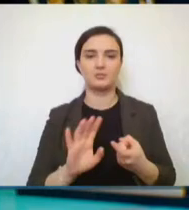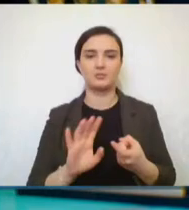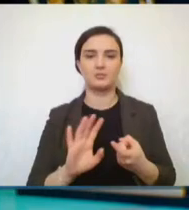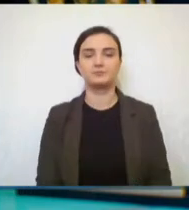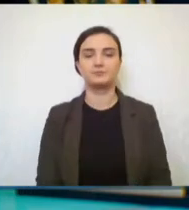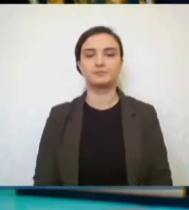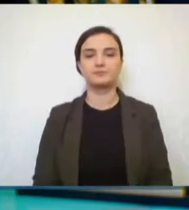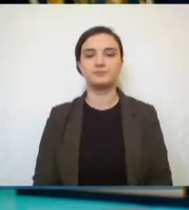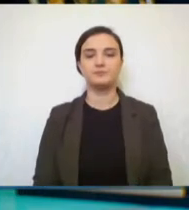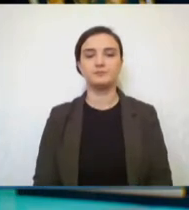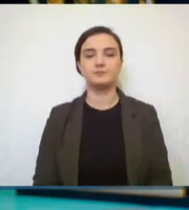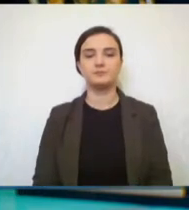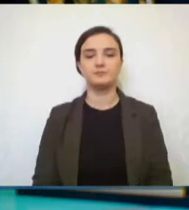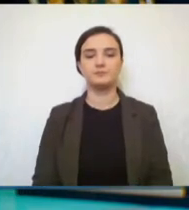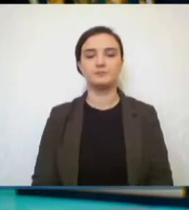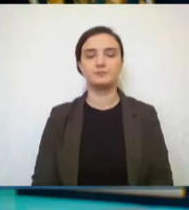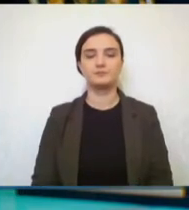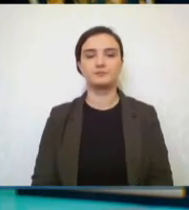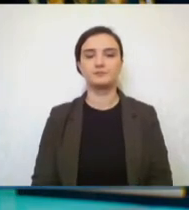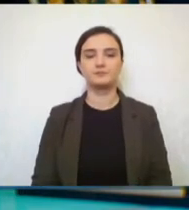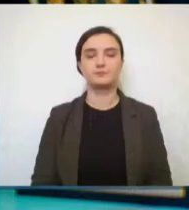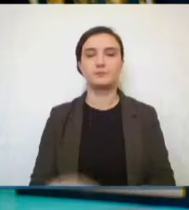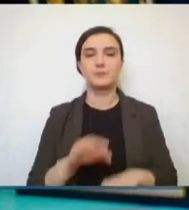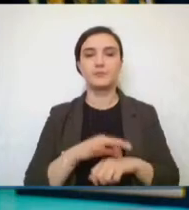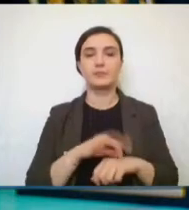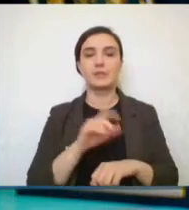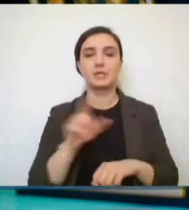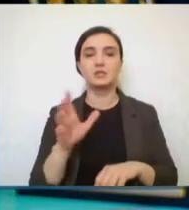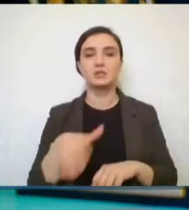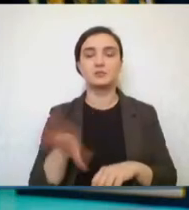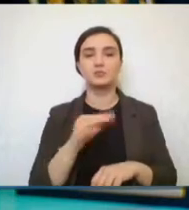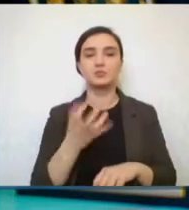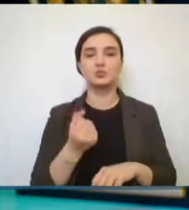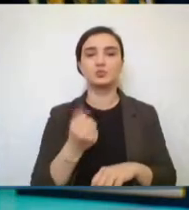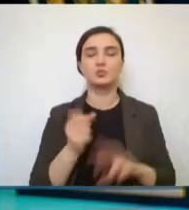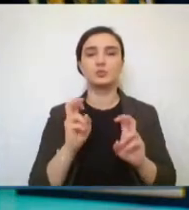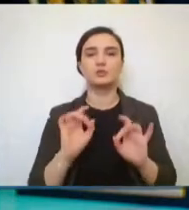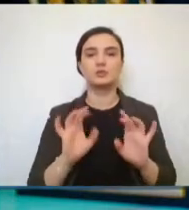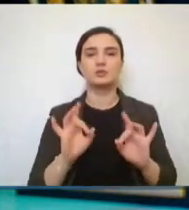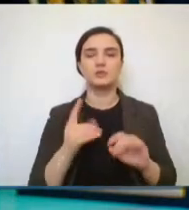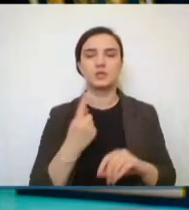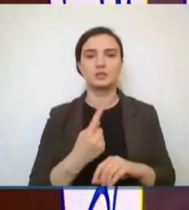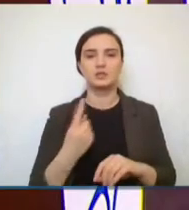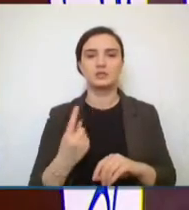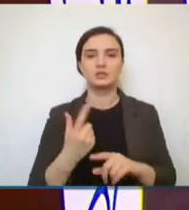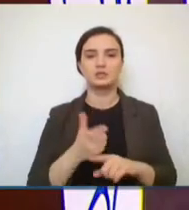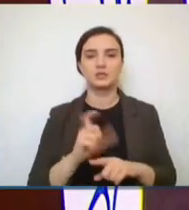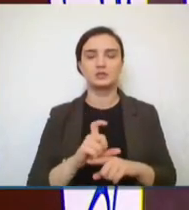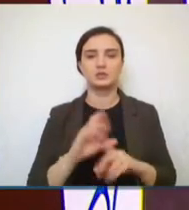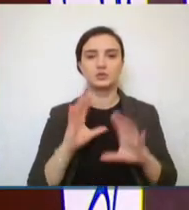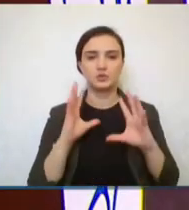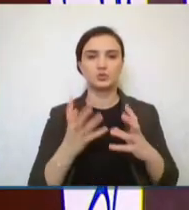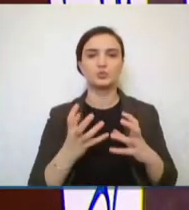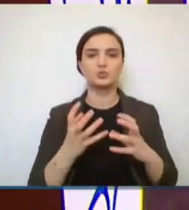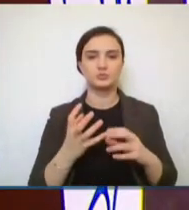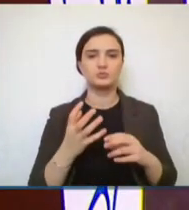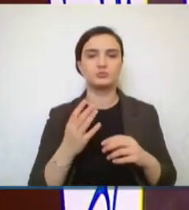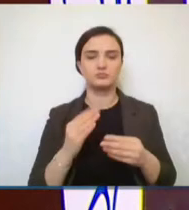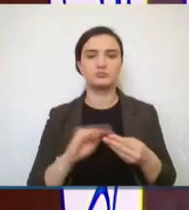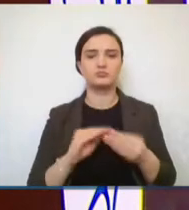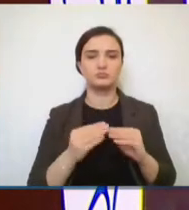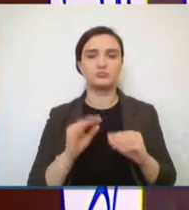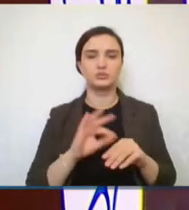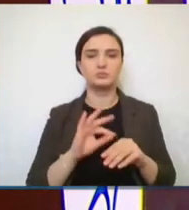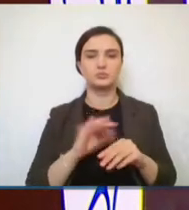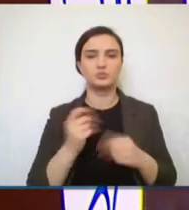ინფიცირებულ პაციენტებში კუნთოვანი ტკივილები ერთ-ერთი ძალიან სერიოზულად დამახასიათებელი სიმპტომატიკა, ვიშქირ